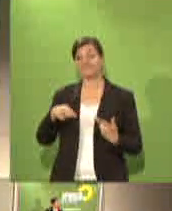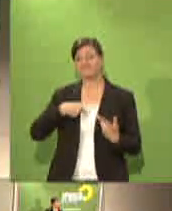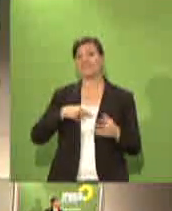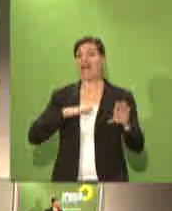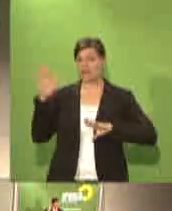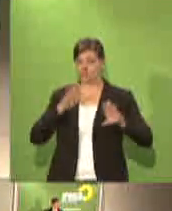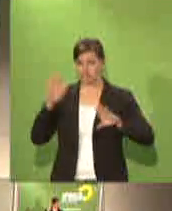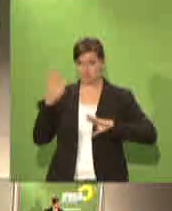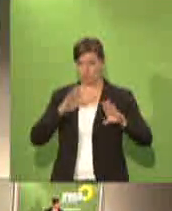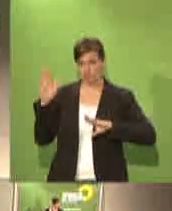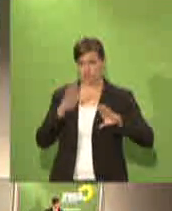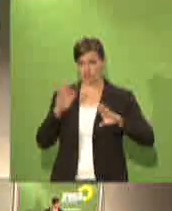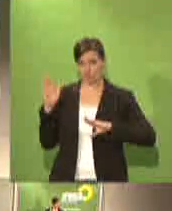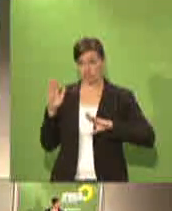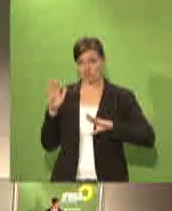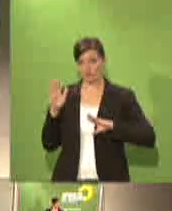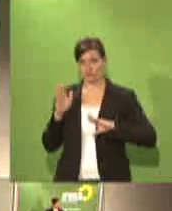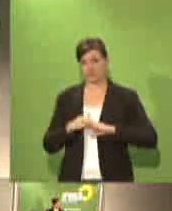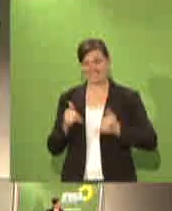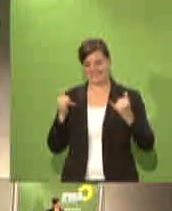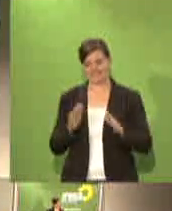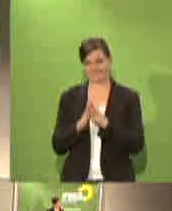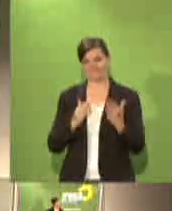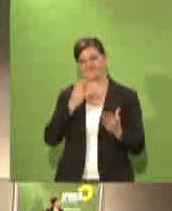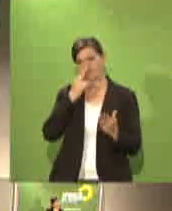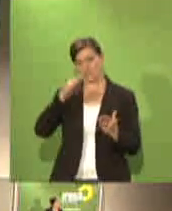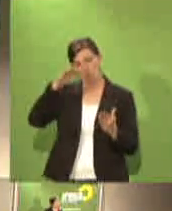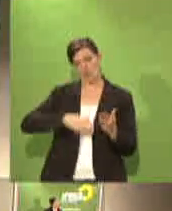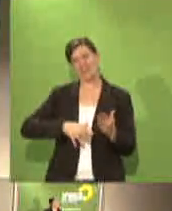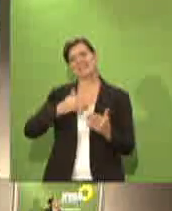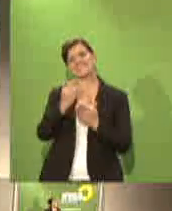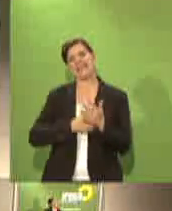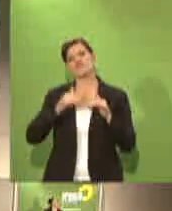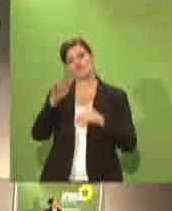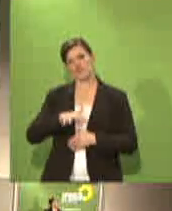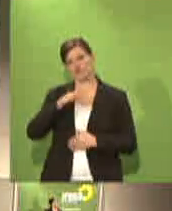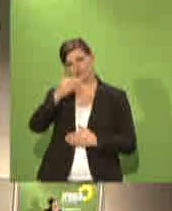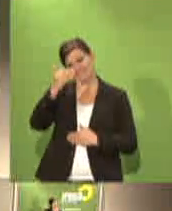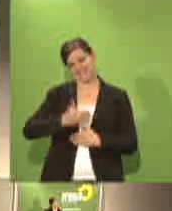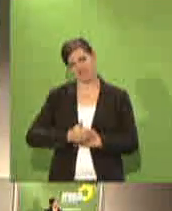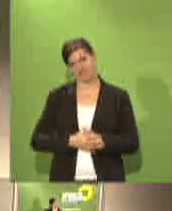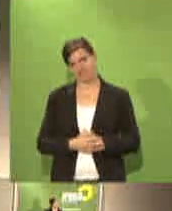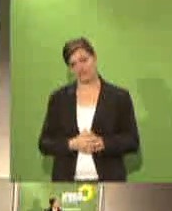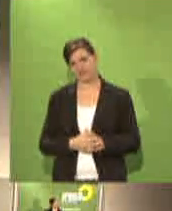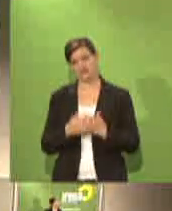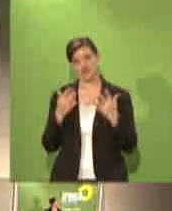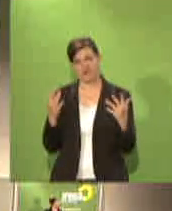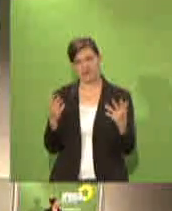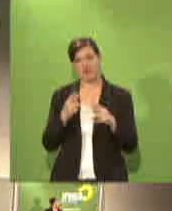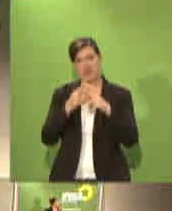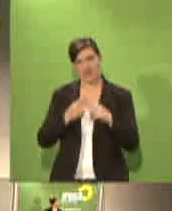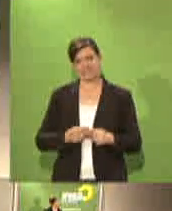geben wird. Die seht ihr aktuell auf Seite 15. Und ansonsten sind im